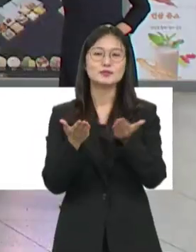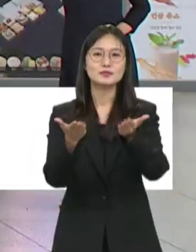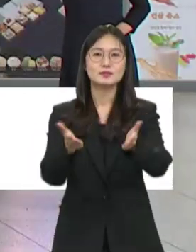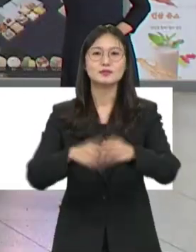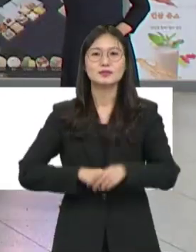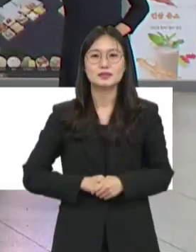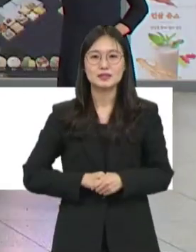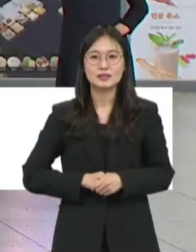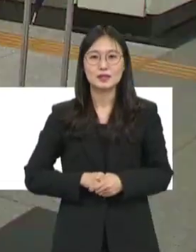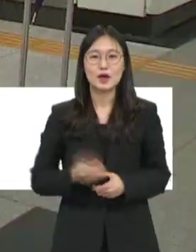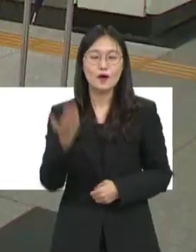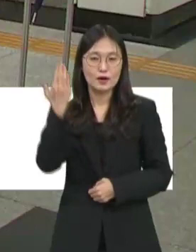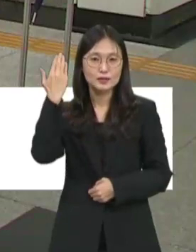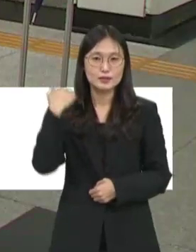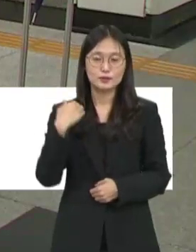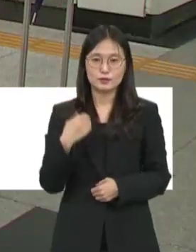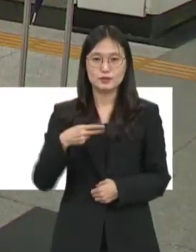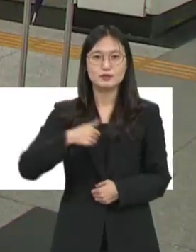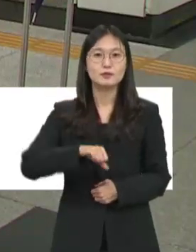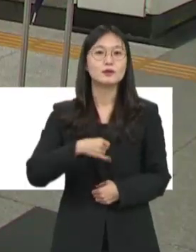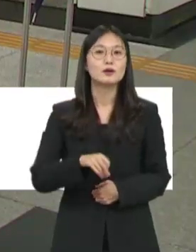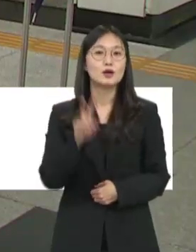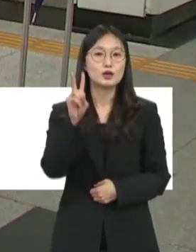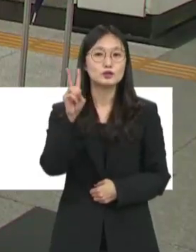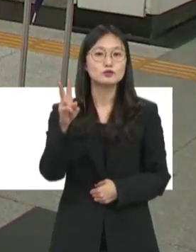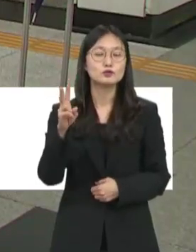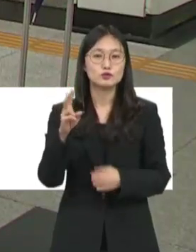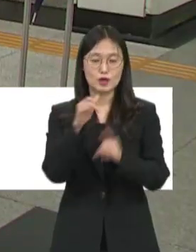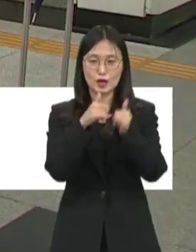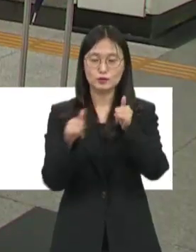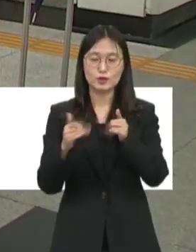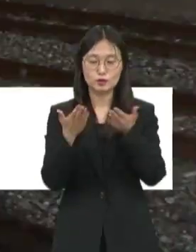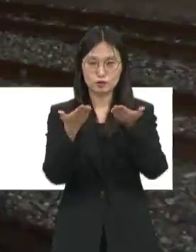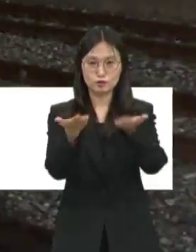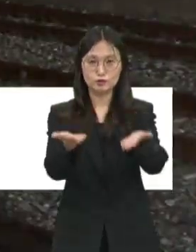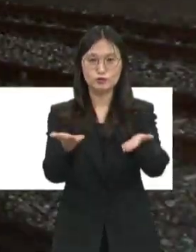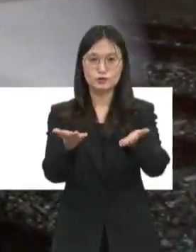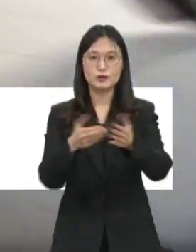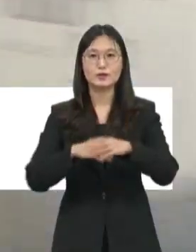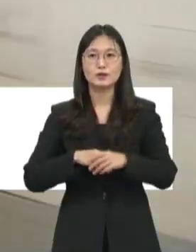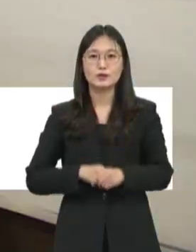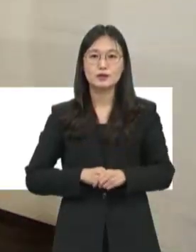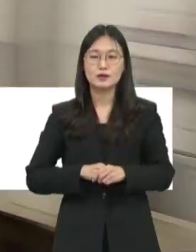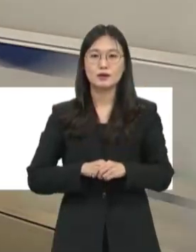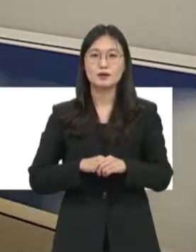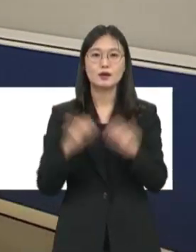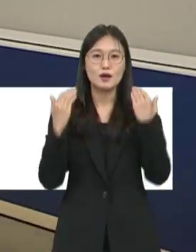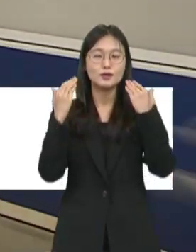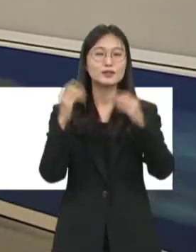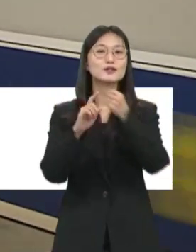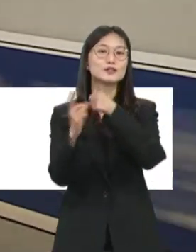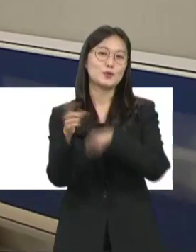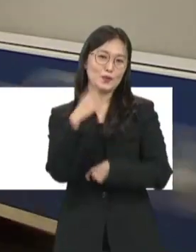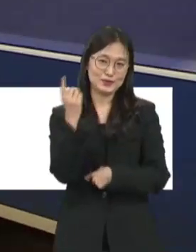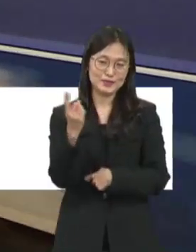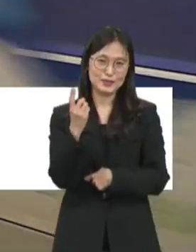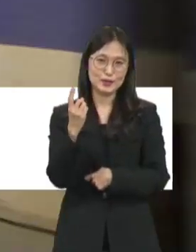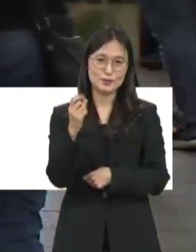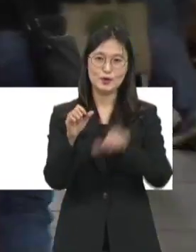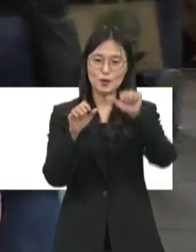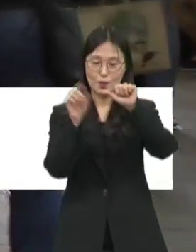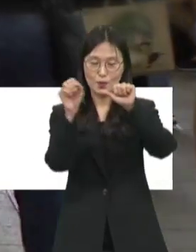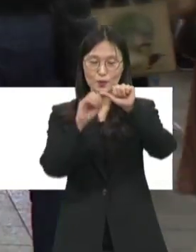가족에게 주던 성인 30% 할인 혜택을 확대해 제 자녀 가족일 경우 성인 운임을 50% 할인하기